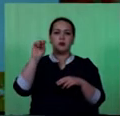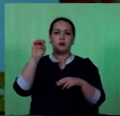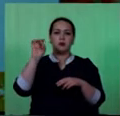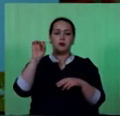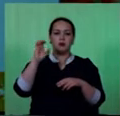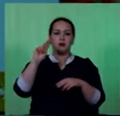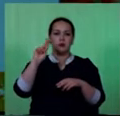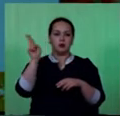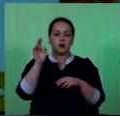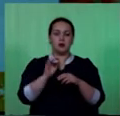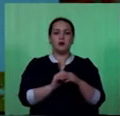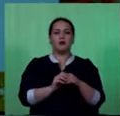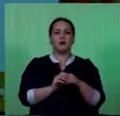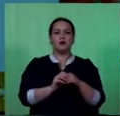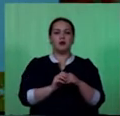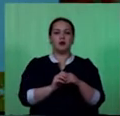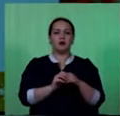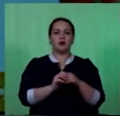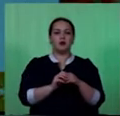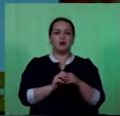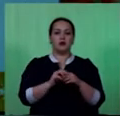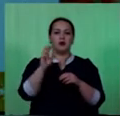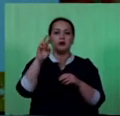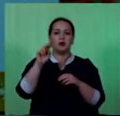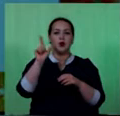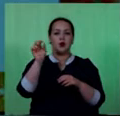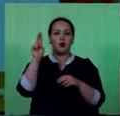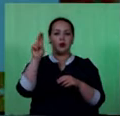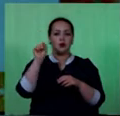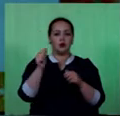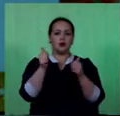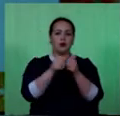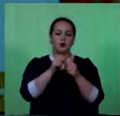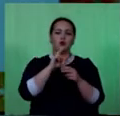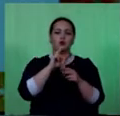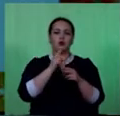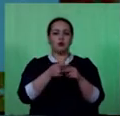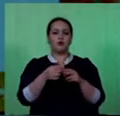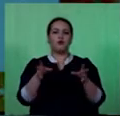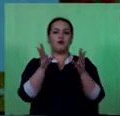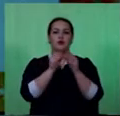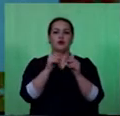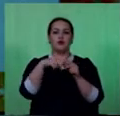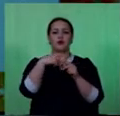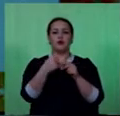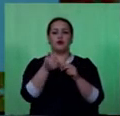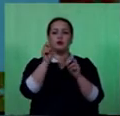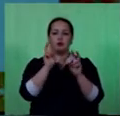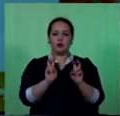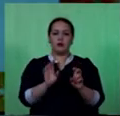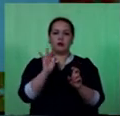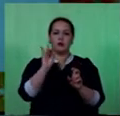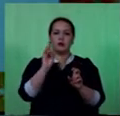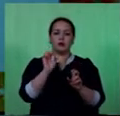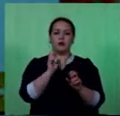вот поспела ягодка рядом с ней и и сестричка вместе в листиках сидя и на